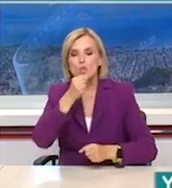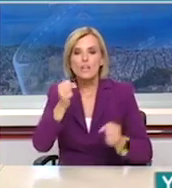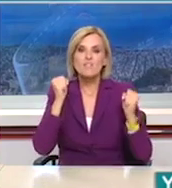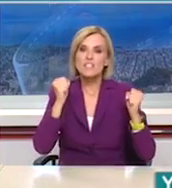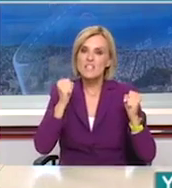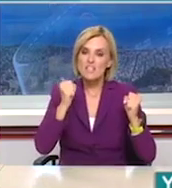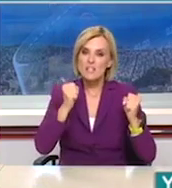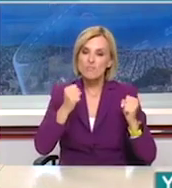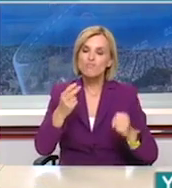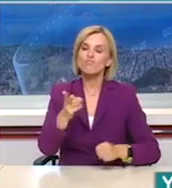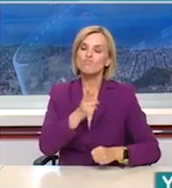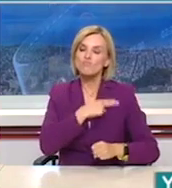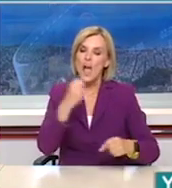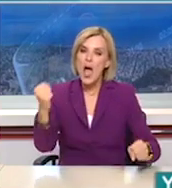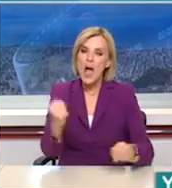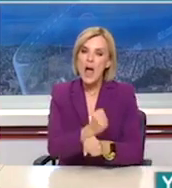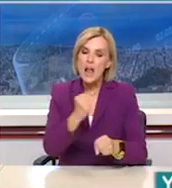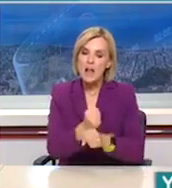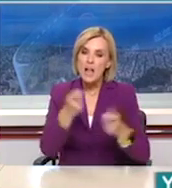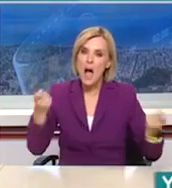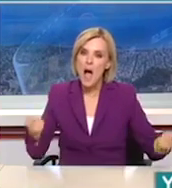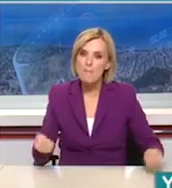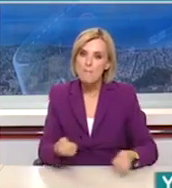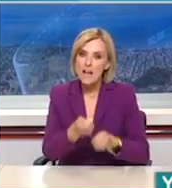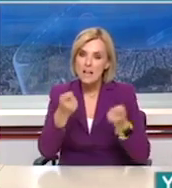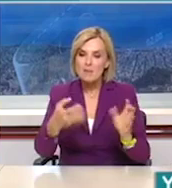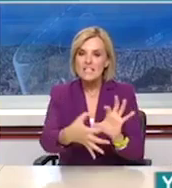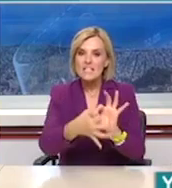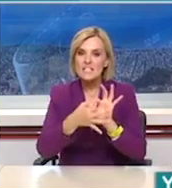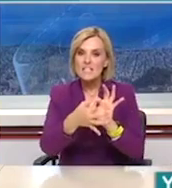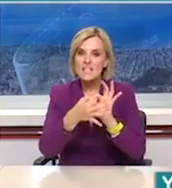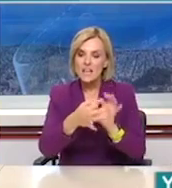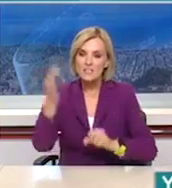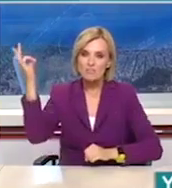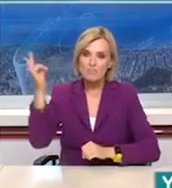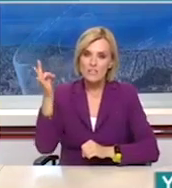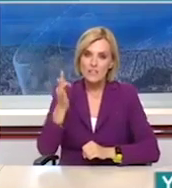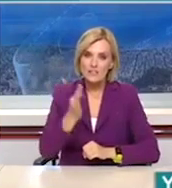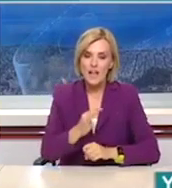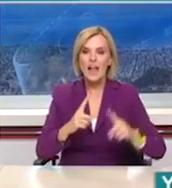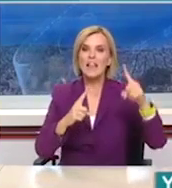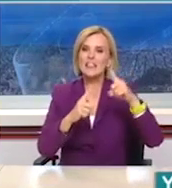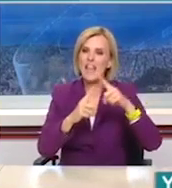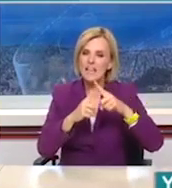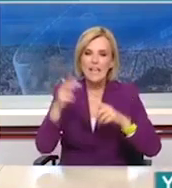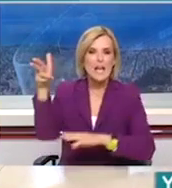τους και τη συνεργασία την εξαιρετική που είχαμε, όπως επίσης φυσικά και τους τεχνικούς των